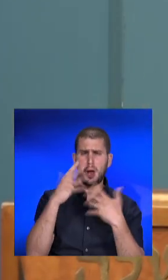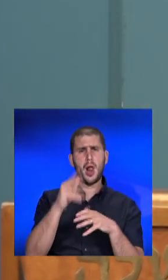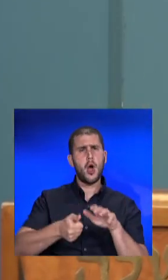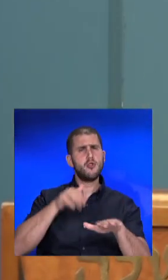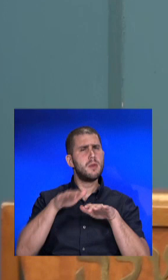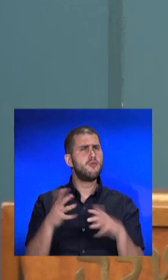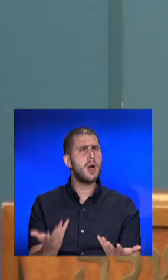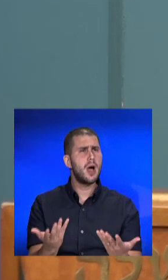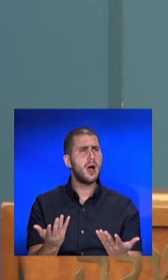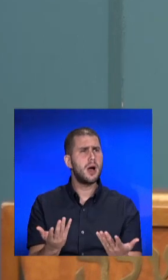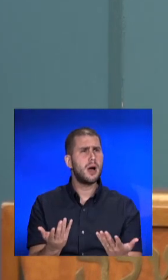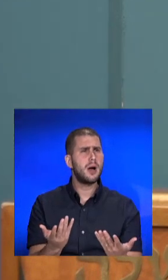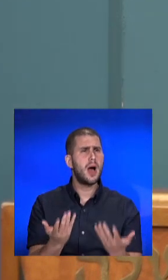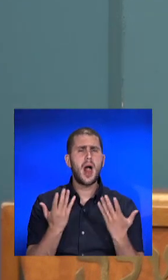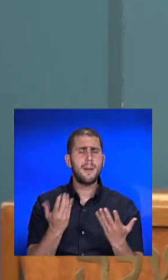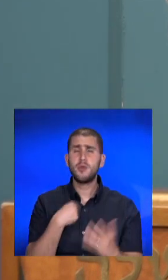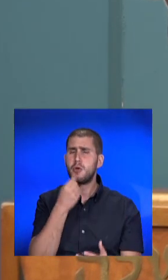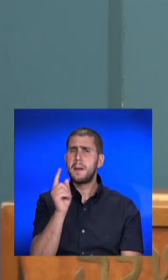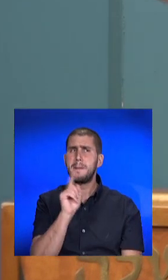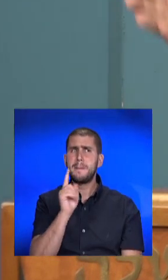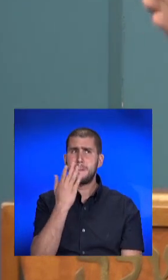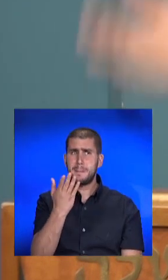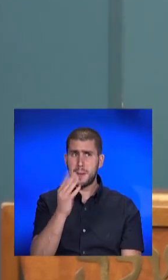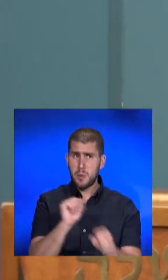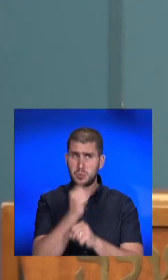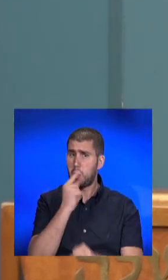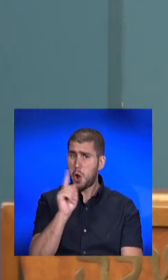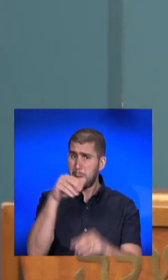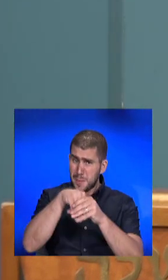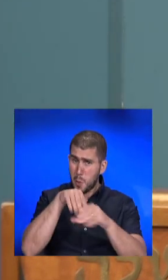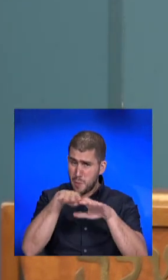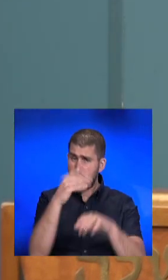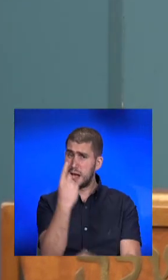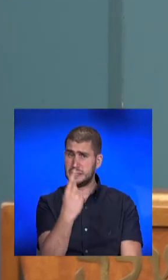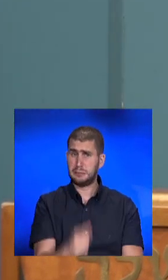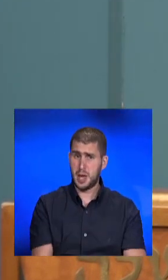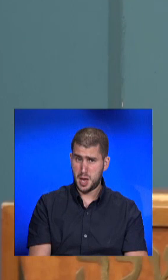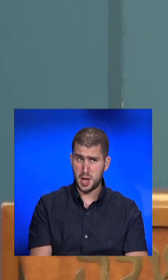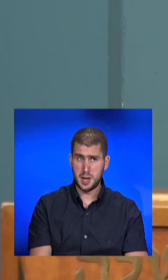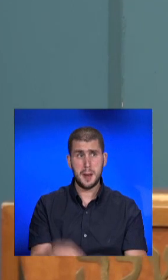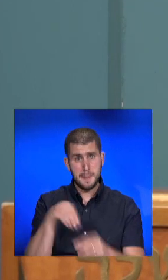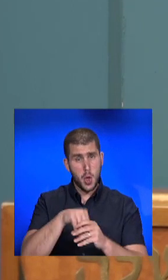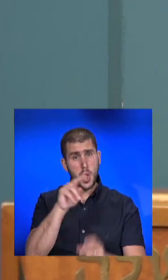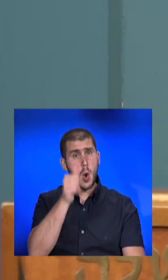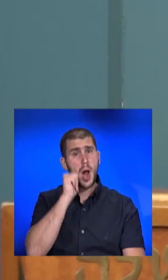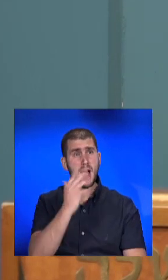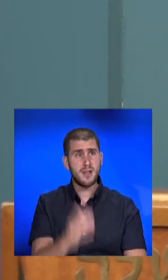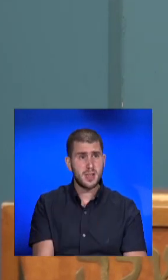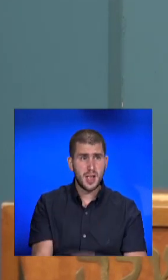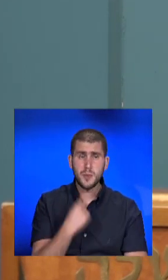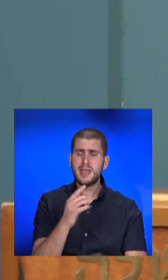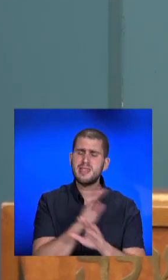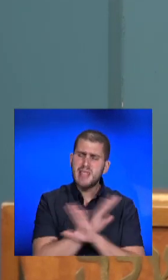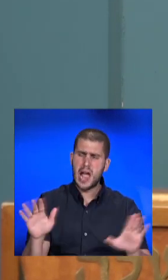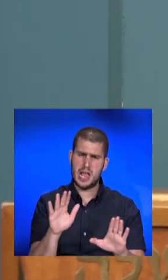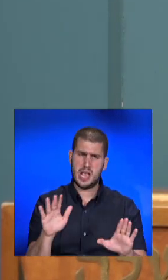עליי. אני שואל, תגיד לו, מי זה? מהאופוזיציה? אומרים, לא, זה בתוך הממשלה. מתוך כחול לבן. אני אומר, די כבר עם